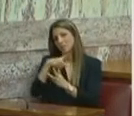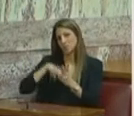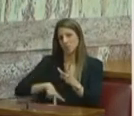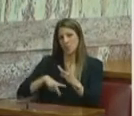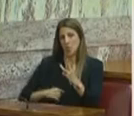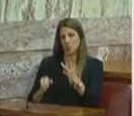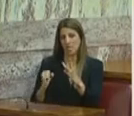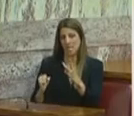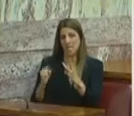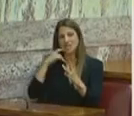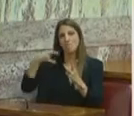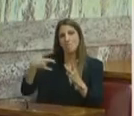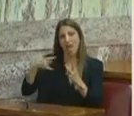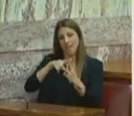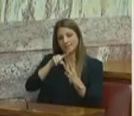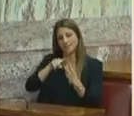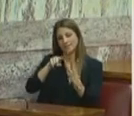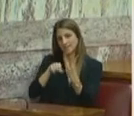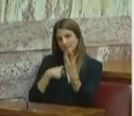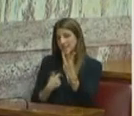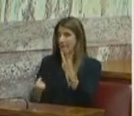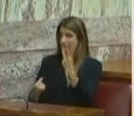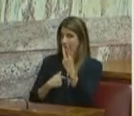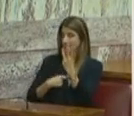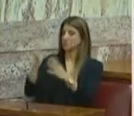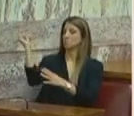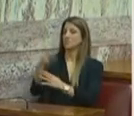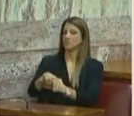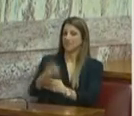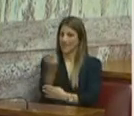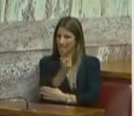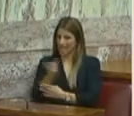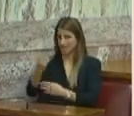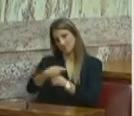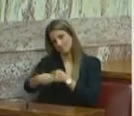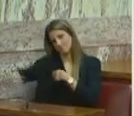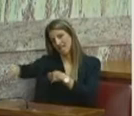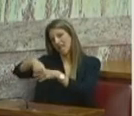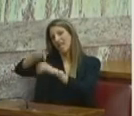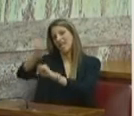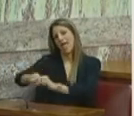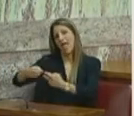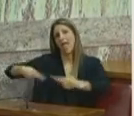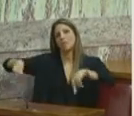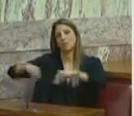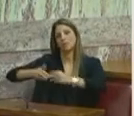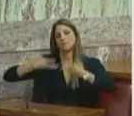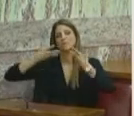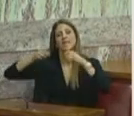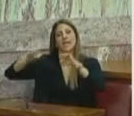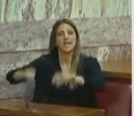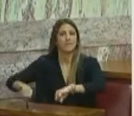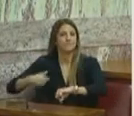και στη σημερινή, εμείς ψηφίσαμε υπέρ. Έτσι λοιπόν δεν έχει κανείς να μας πει ότι είμαστε με τον έναν ή με τον άλλον.